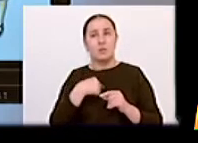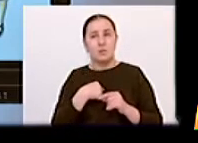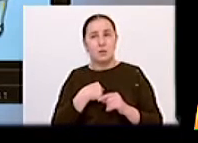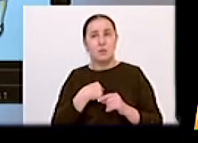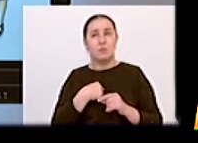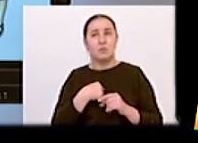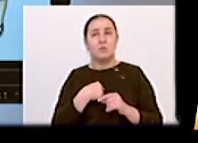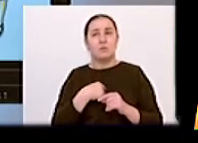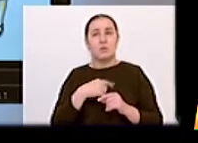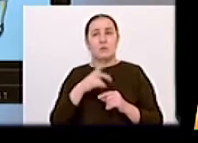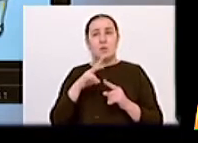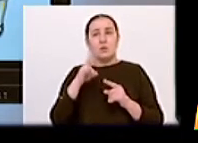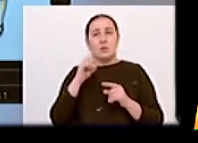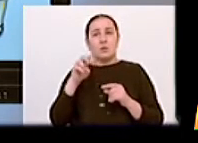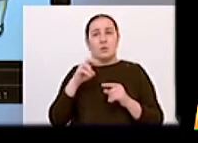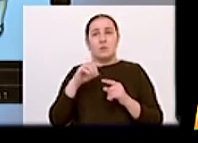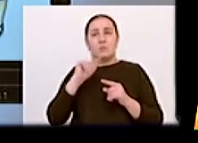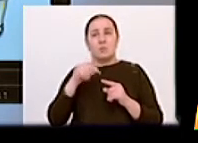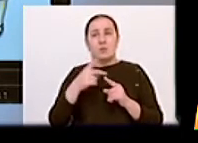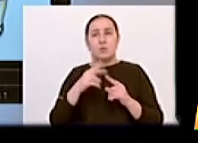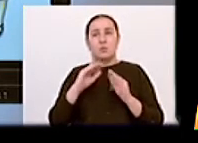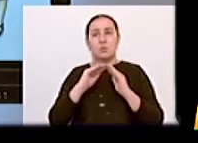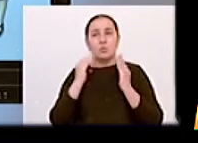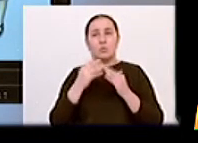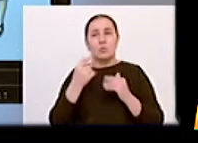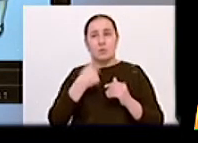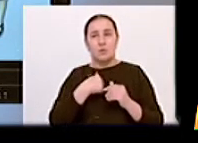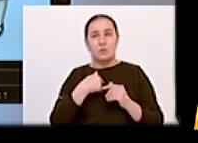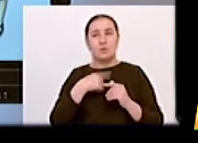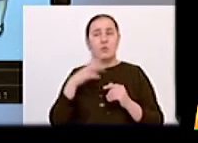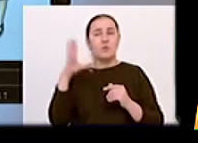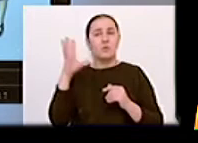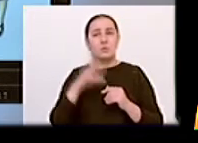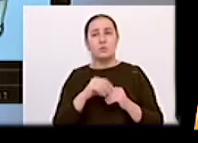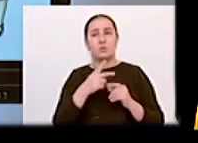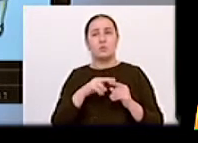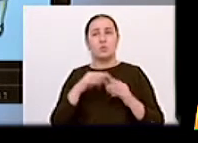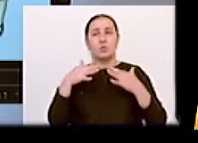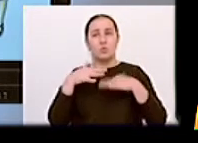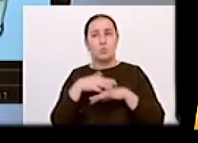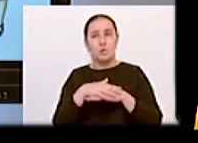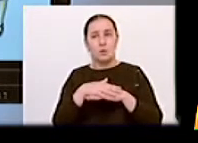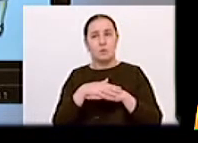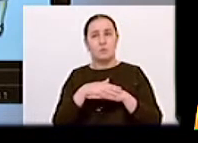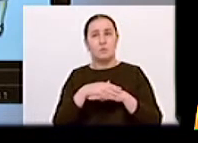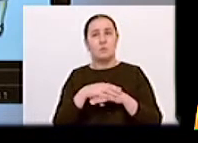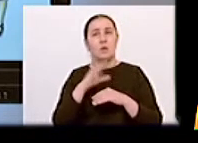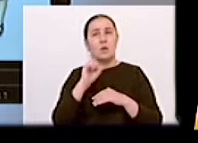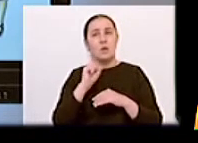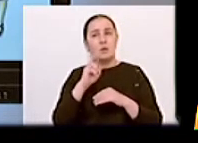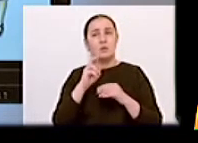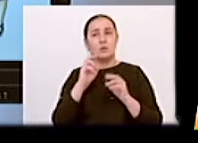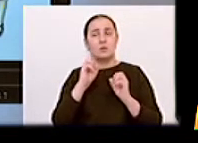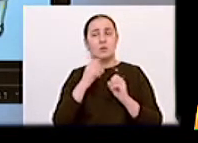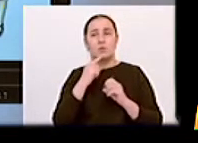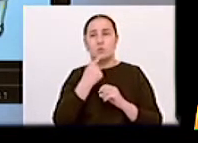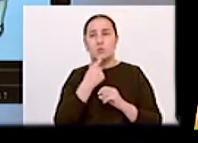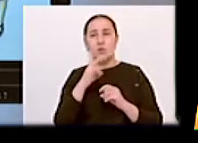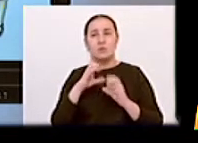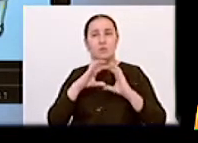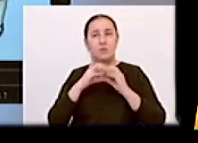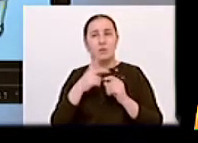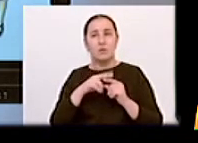нами, запятая, кругом нас, всюду туман. Ах, как трудно все на